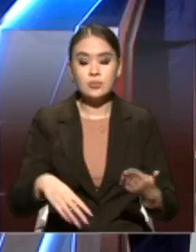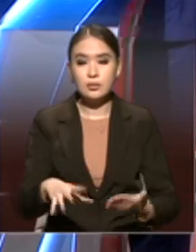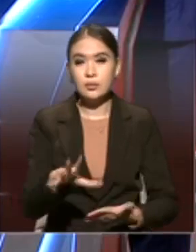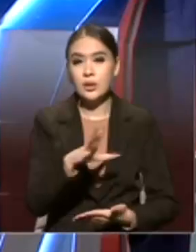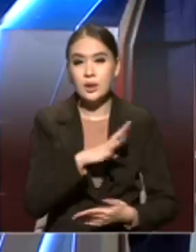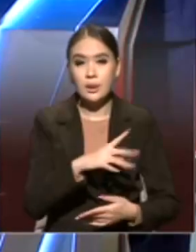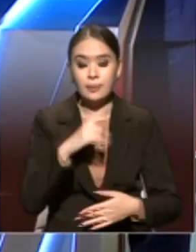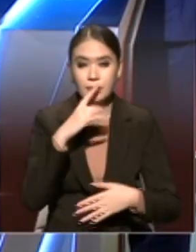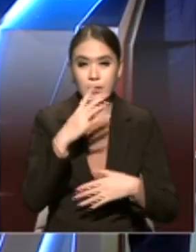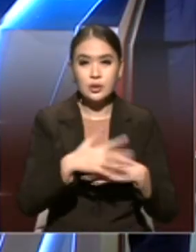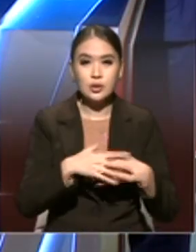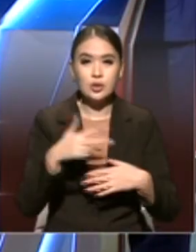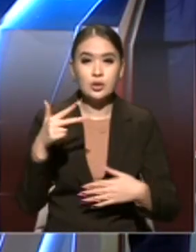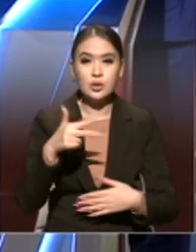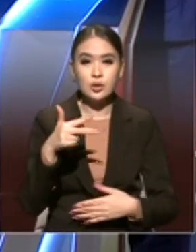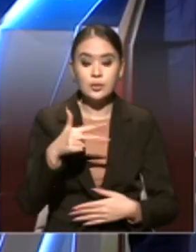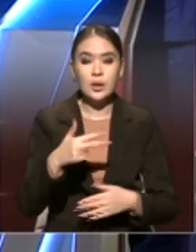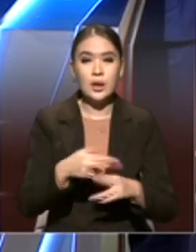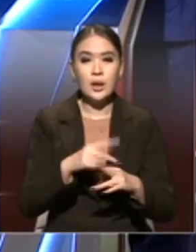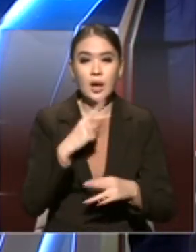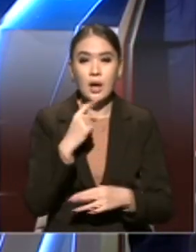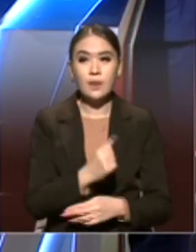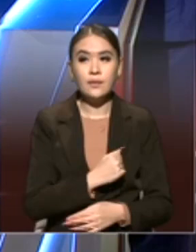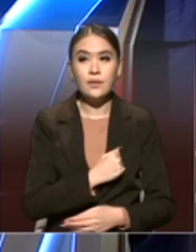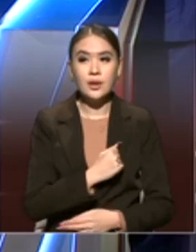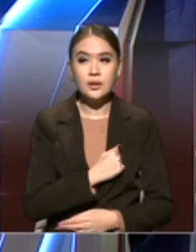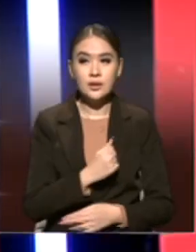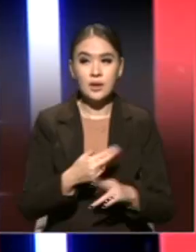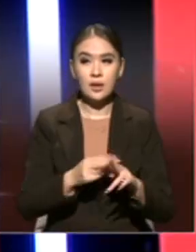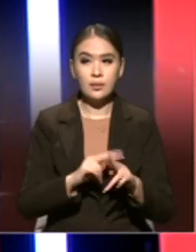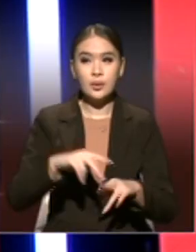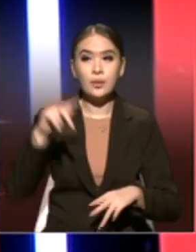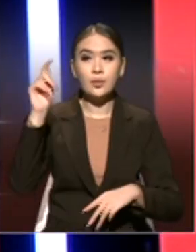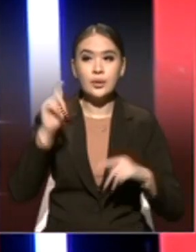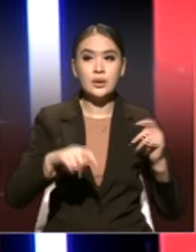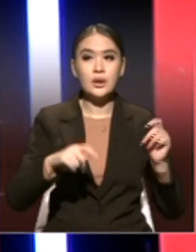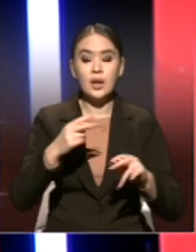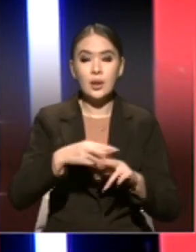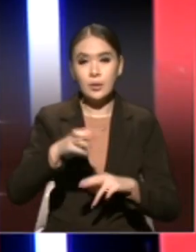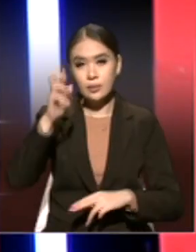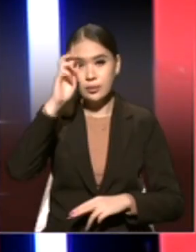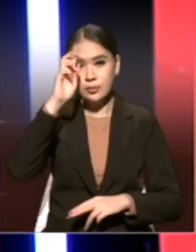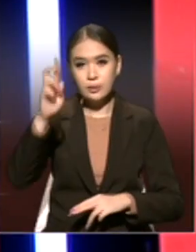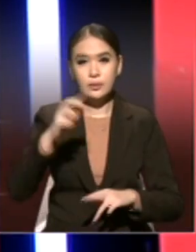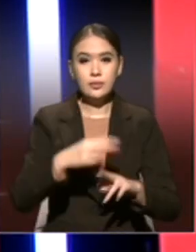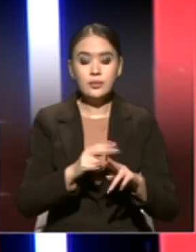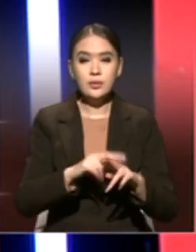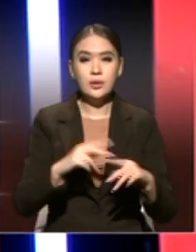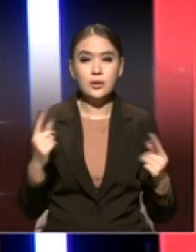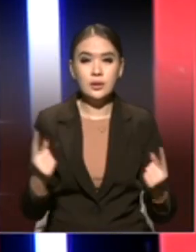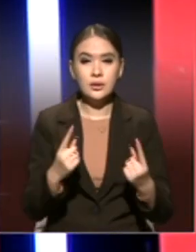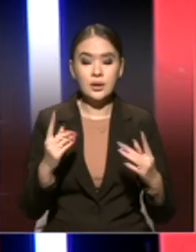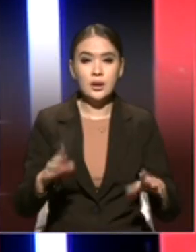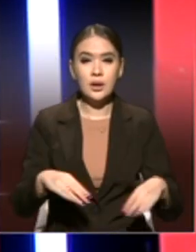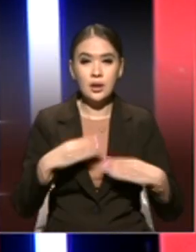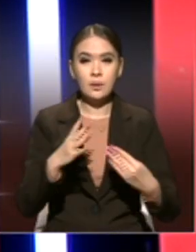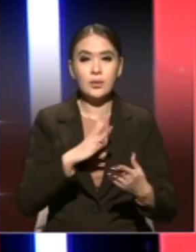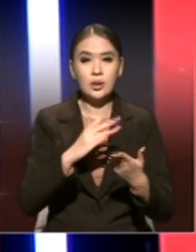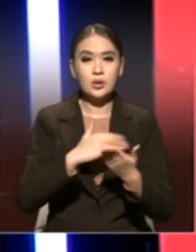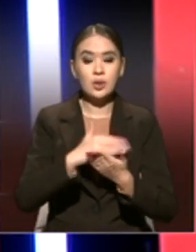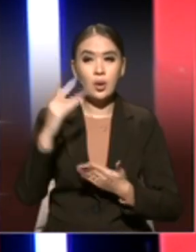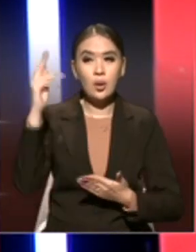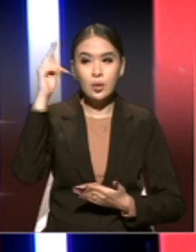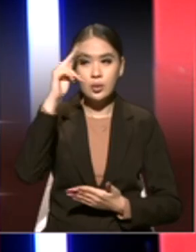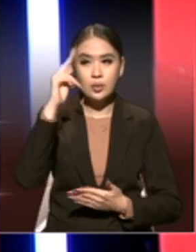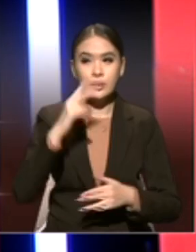биылдың өзінде 3000 сарбазға, әскерден келген сарбазға мемлекеттік жеңілдік жасап жатыр, жоғарғы оқу орындарының